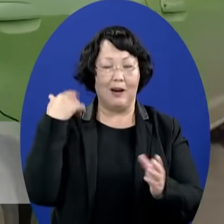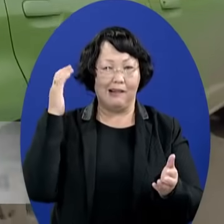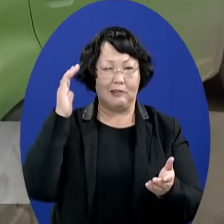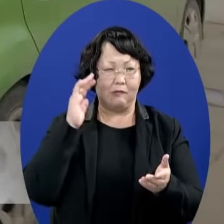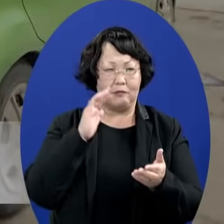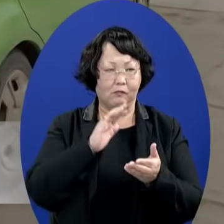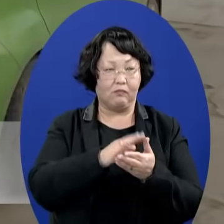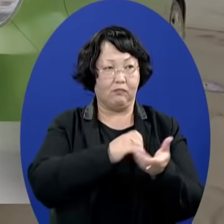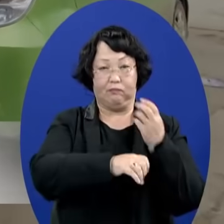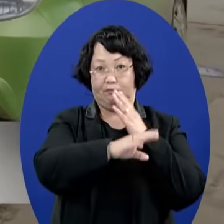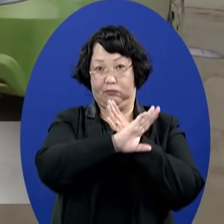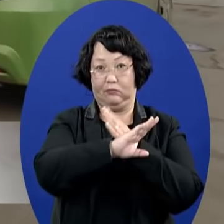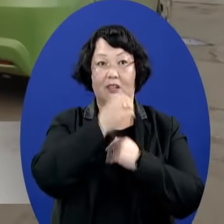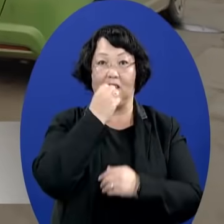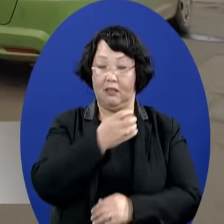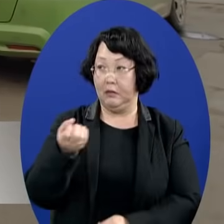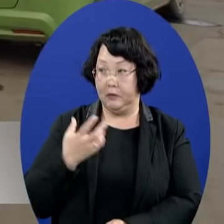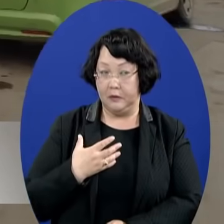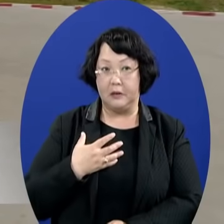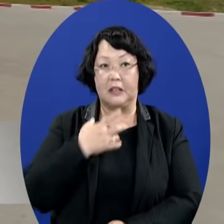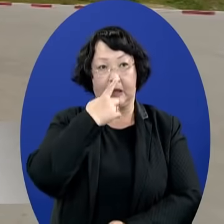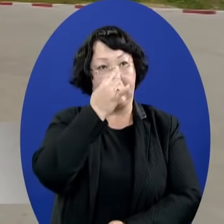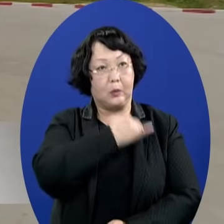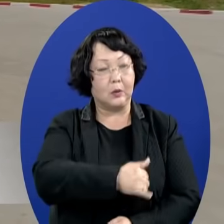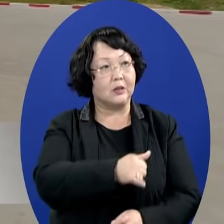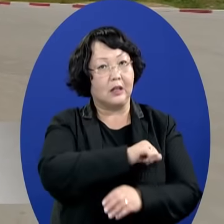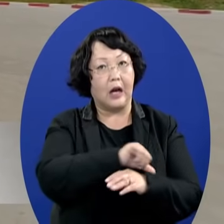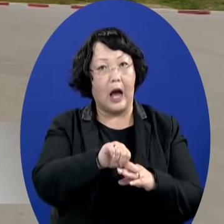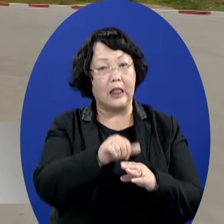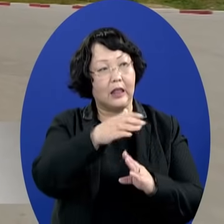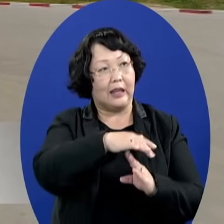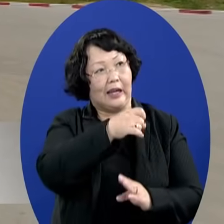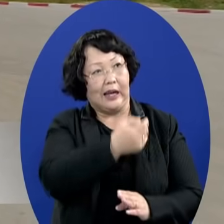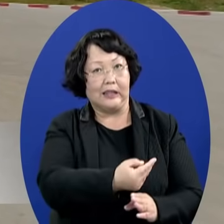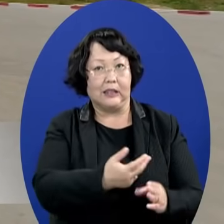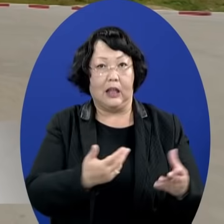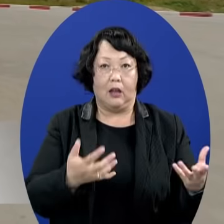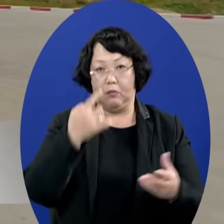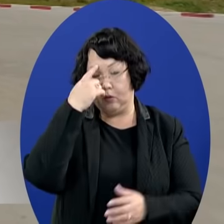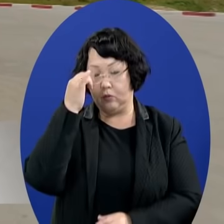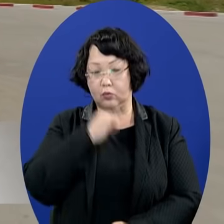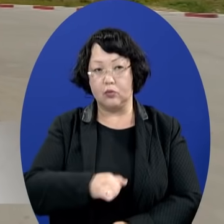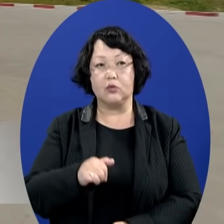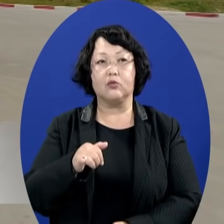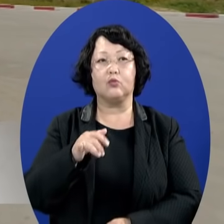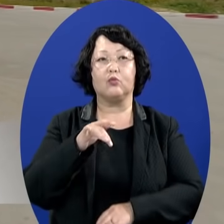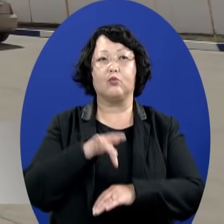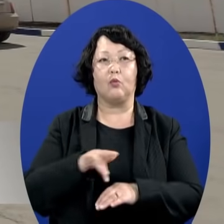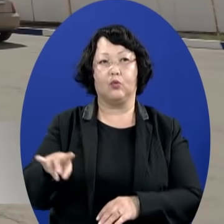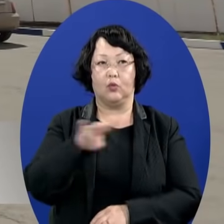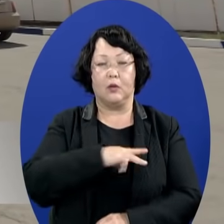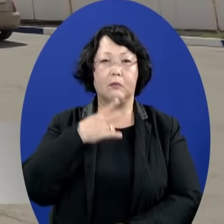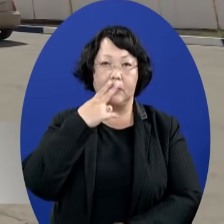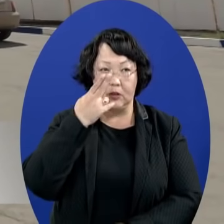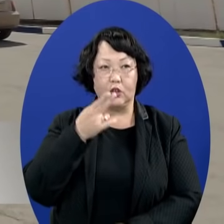ард улсаас шатхан авах тээвэрлэлтээ сүдэж удааширч байна. Энэ хооронд Монгол улсын хүн амын тал нь оршин суудаг төвийн бүсийн бензиний нөөц ердөө